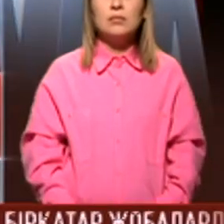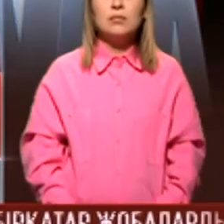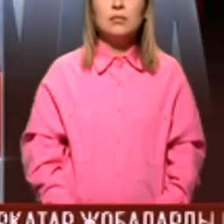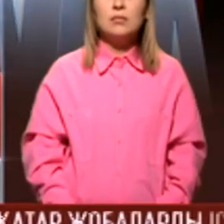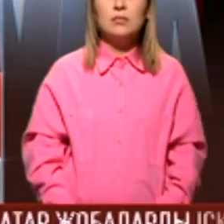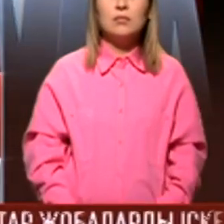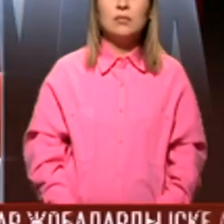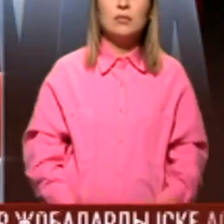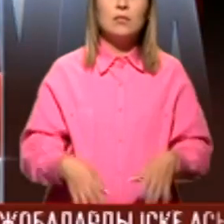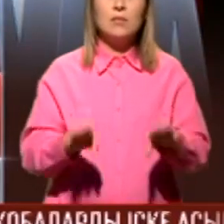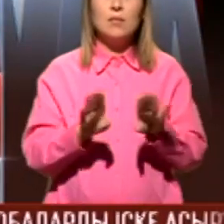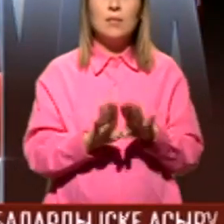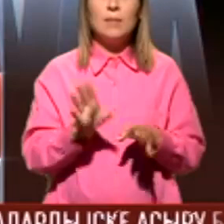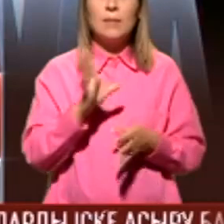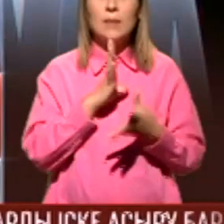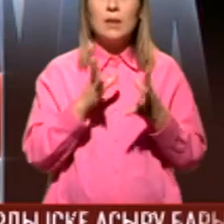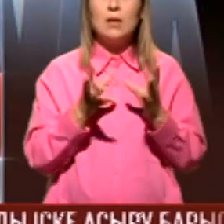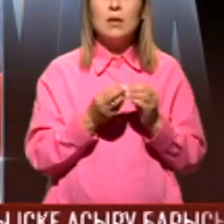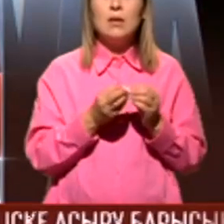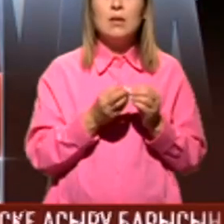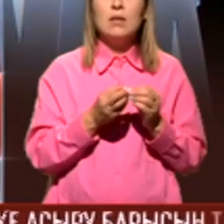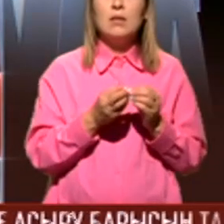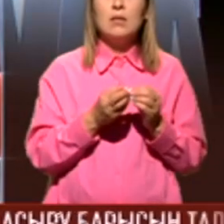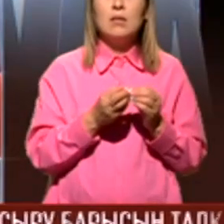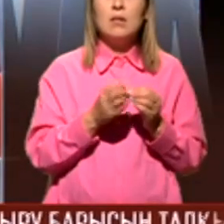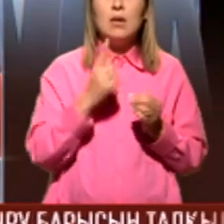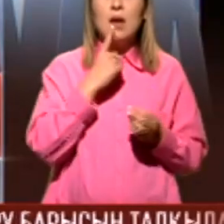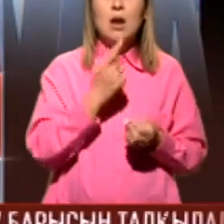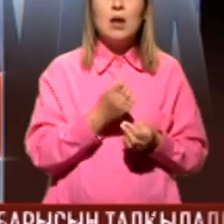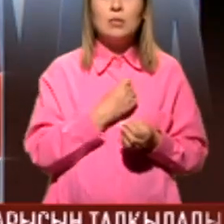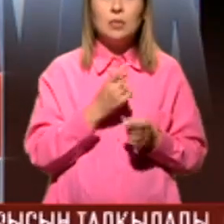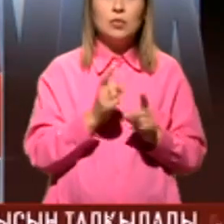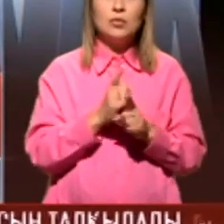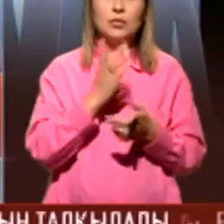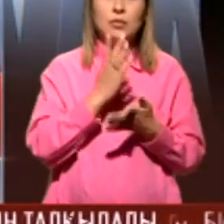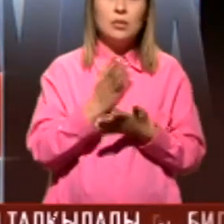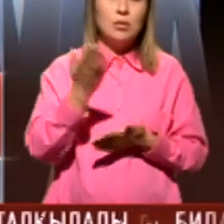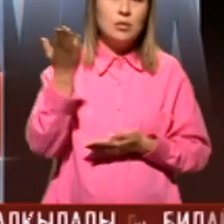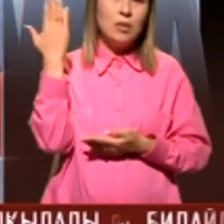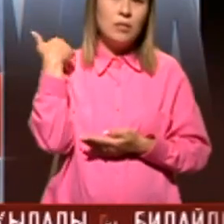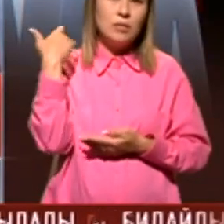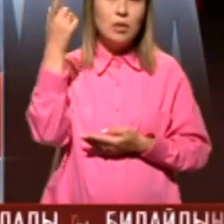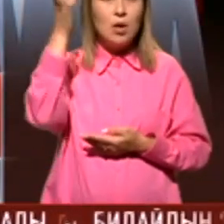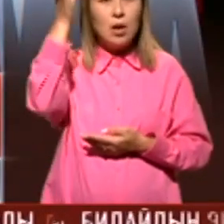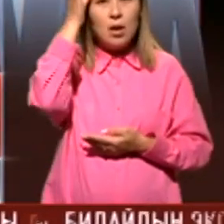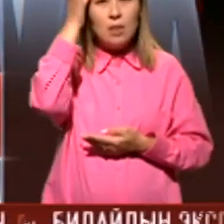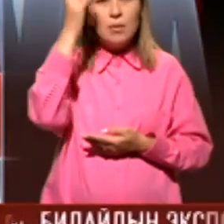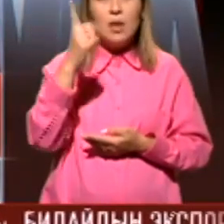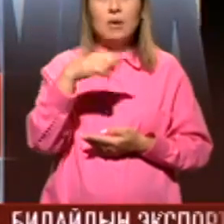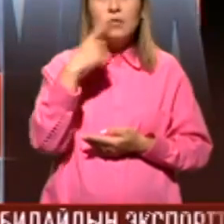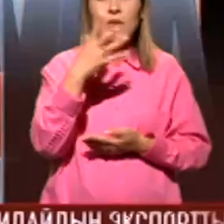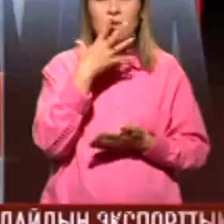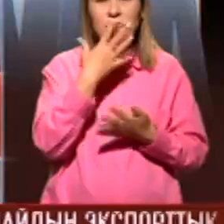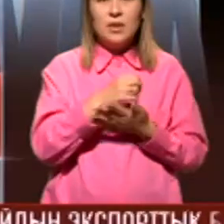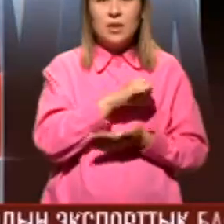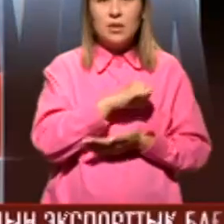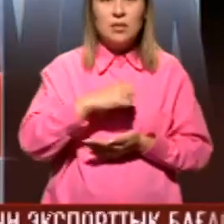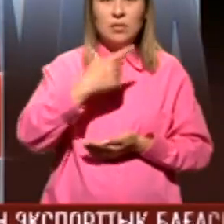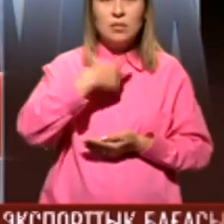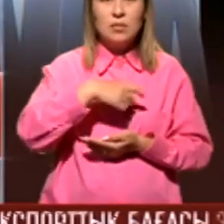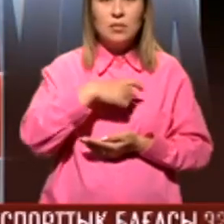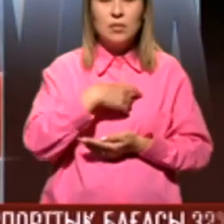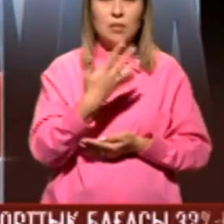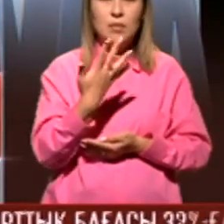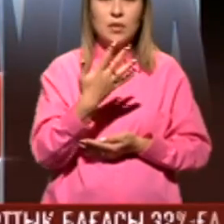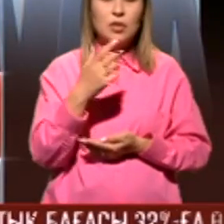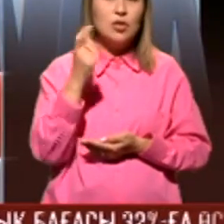жағынан. Екінші жағынан енді армияға да мін айтайық. Баяғыда бір үлкен ғалым айтыпты ғой, өзінің немен айналысып жатқанын 5 жасар